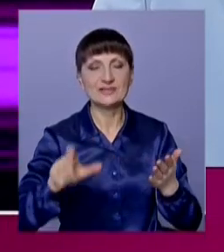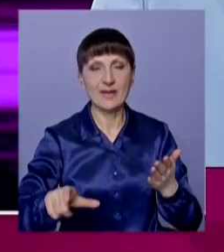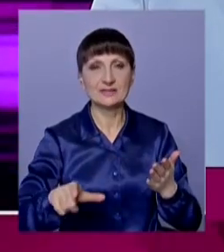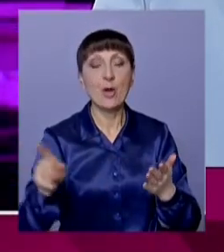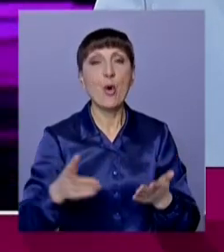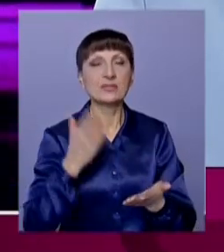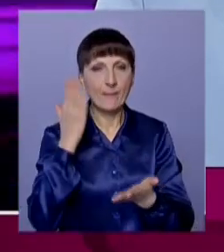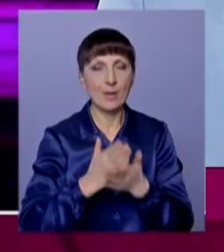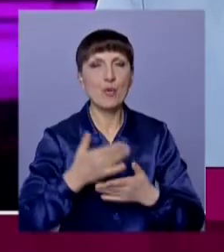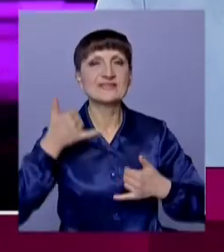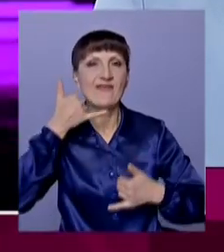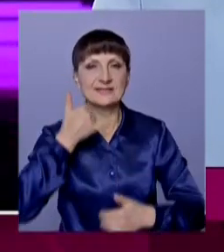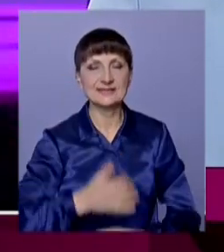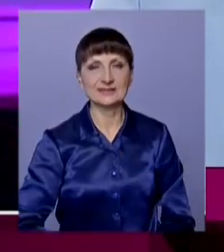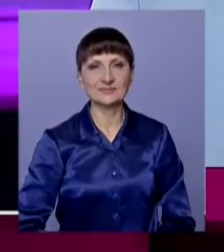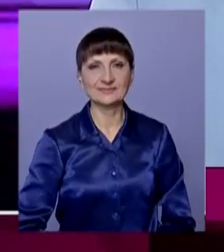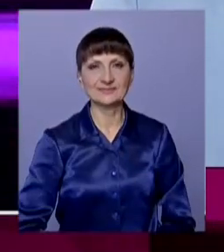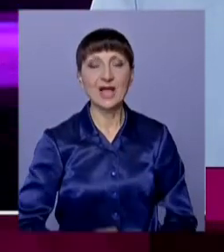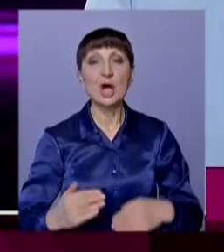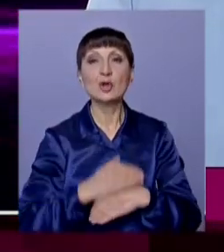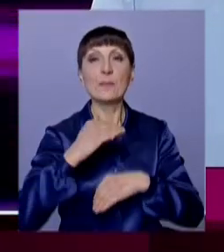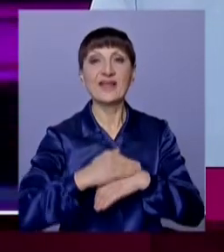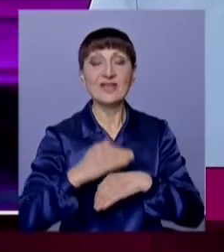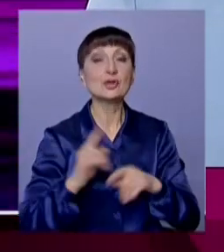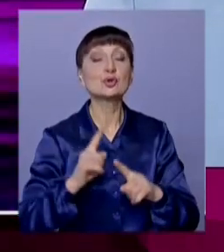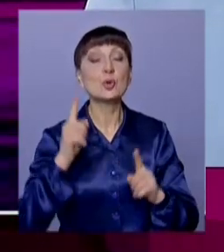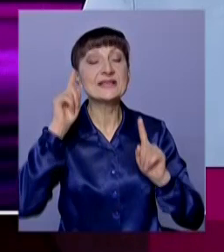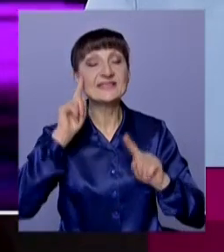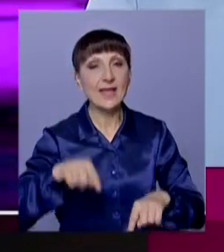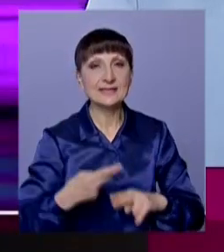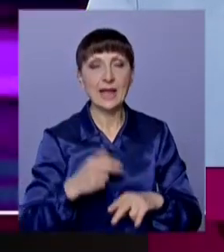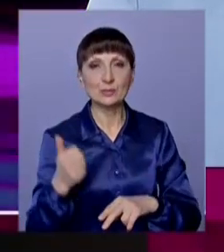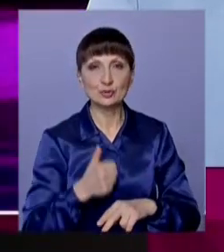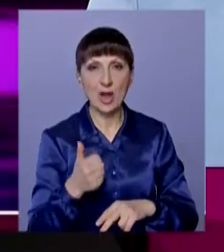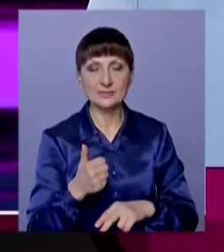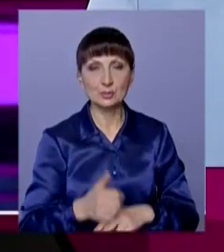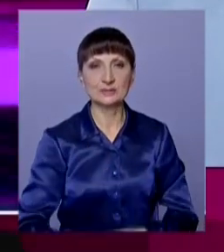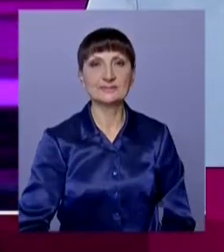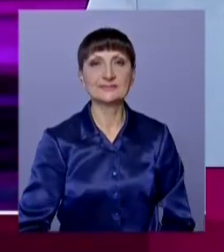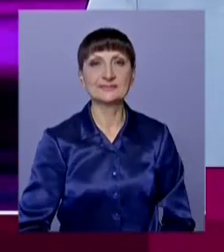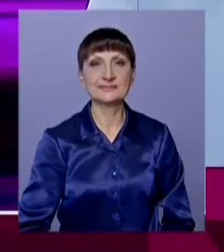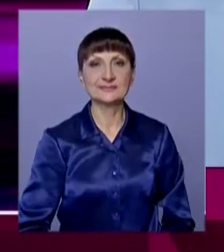Он выходит с нами на прямую связь. Рашид, добрый вечер. Что известно к этому часу?